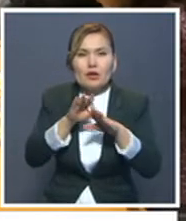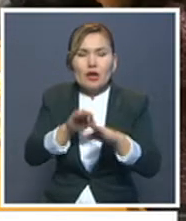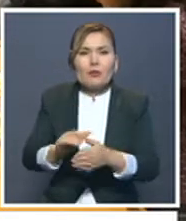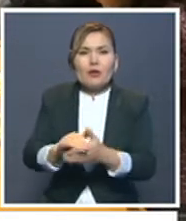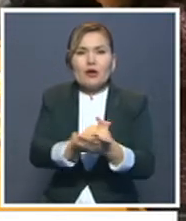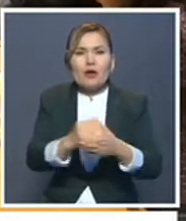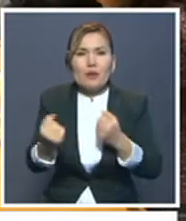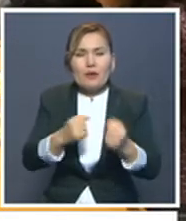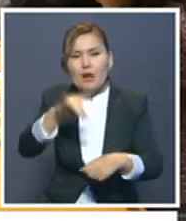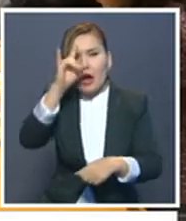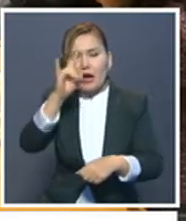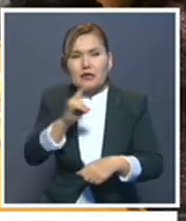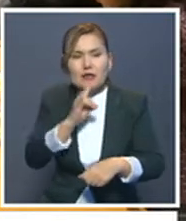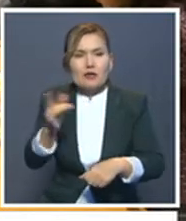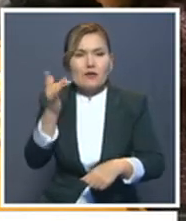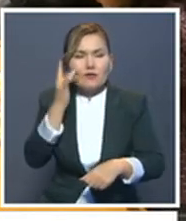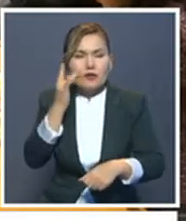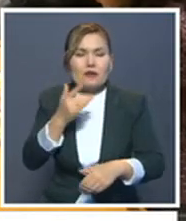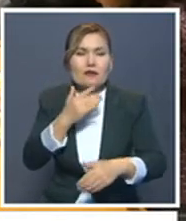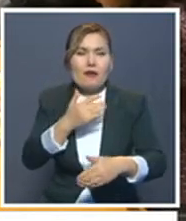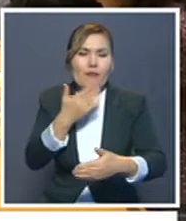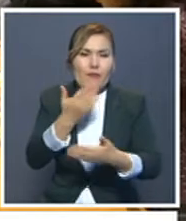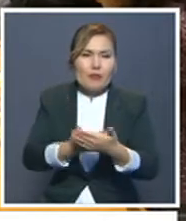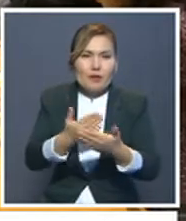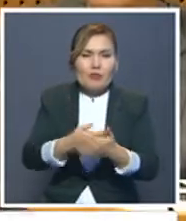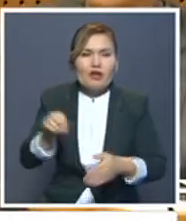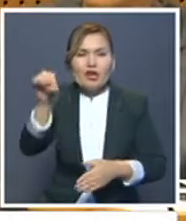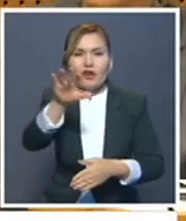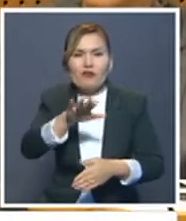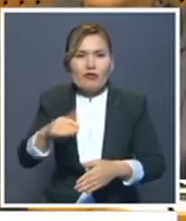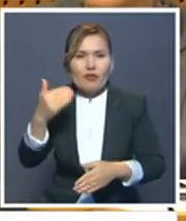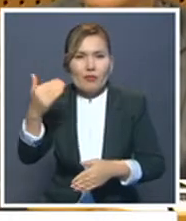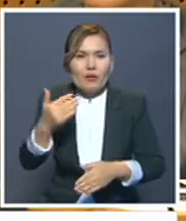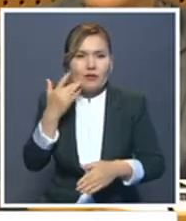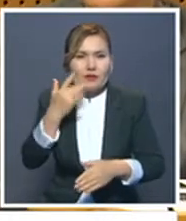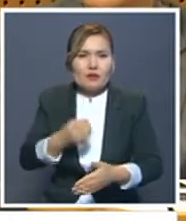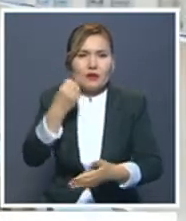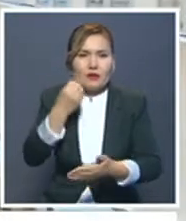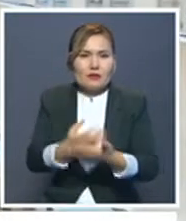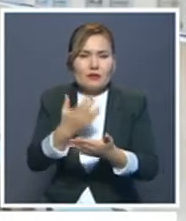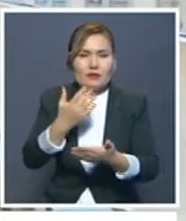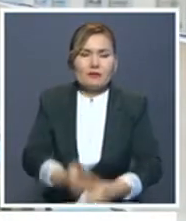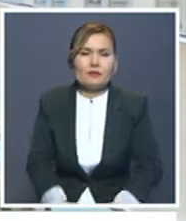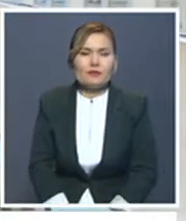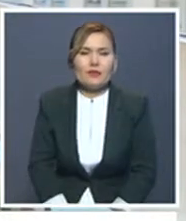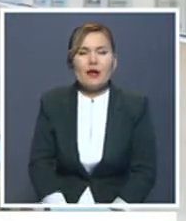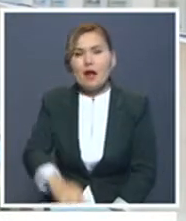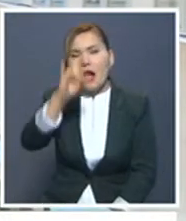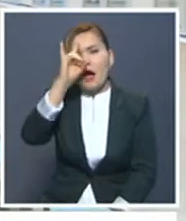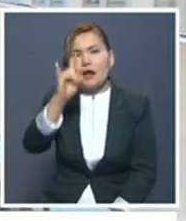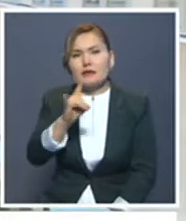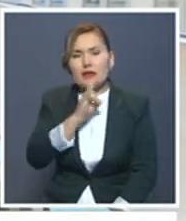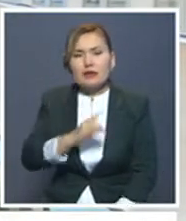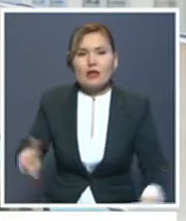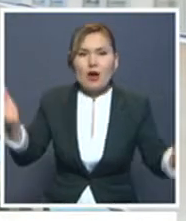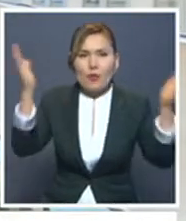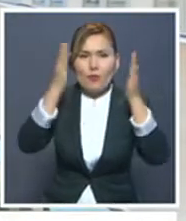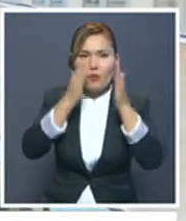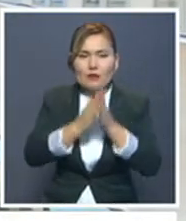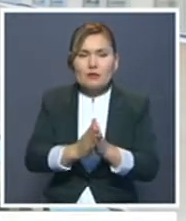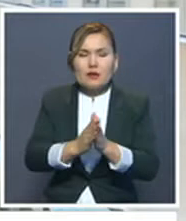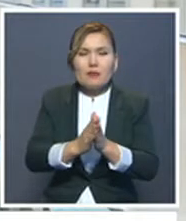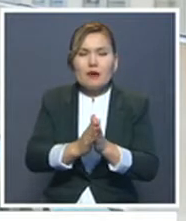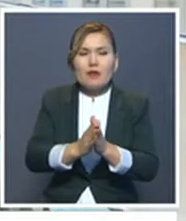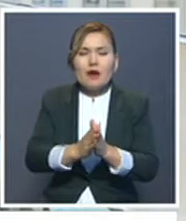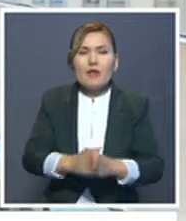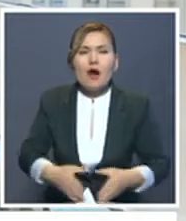нығайтудағы Қазақстанның рөлін еуропалық сарапшылар мен депутаттар жоғары бағалап отыр. Қазақстандағы мұсылман қауымынан